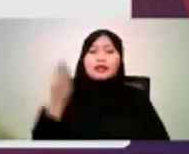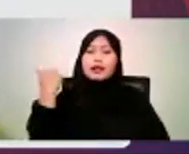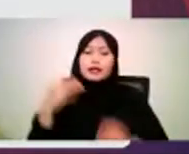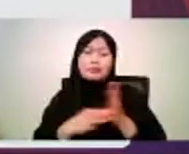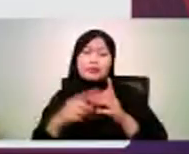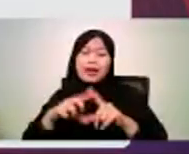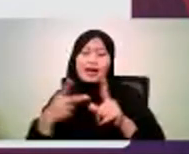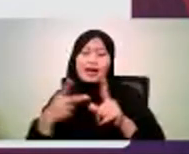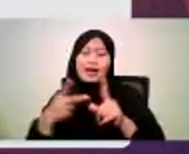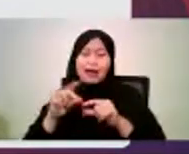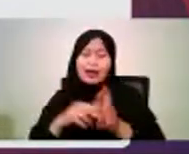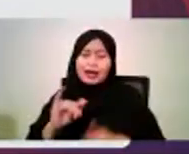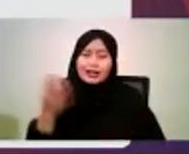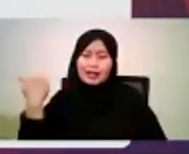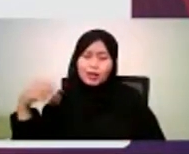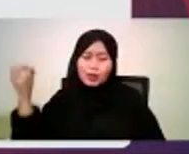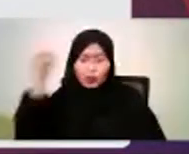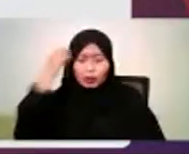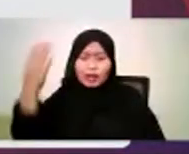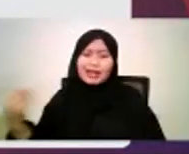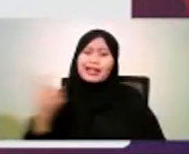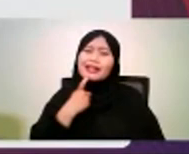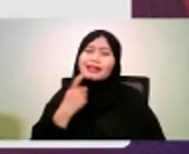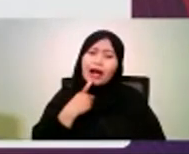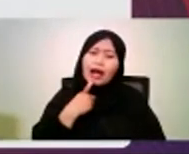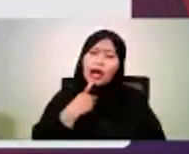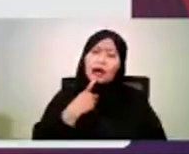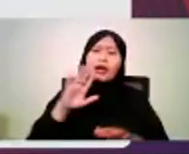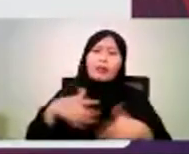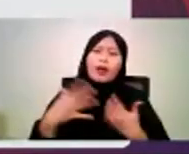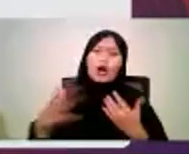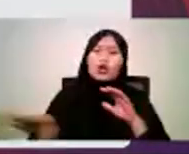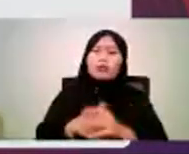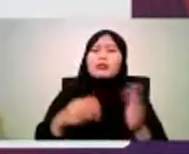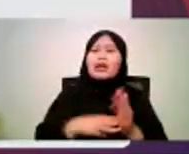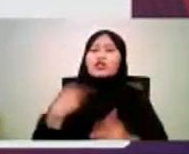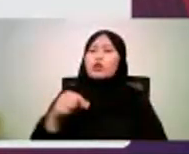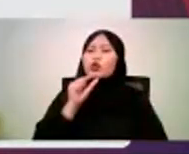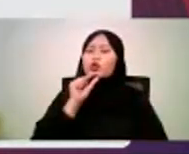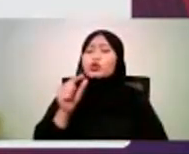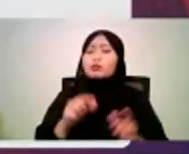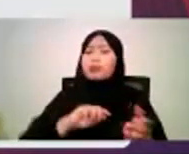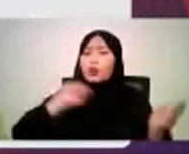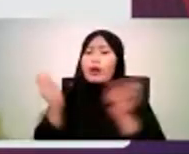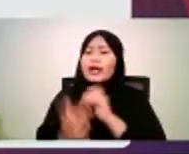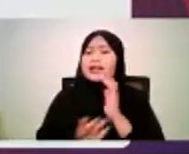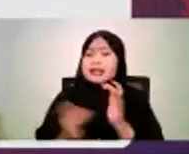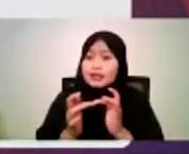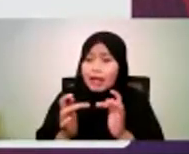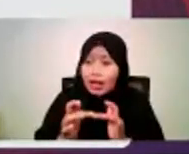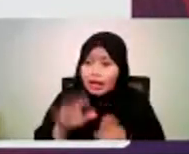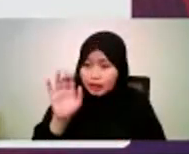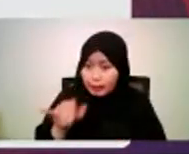lupa tadi ada kontribusi mahasiswa ya untuk digitalisasi ya maksud mobil saya lupa tadi Oh iya